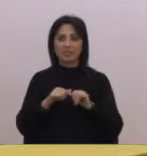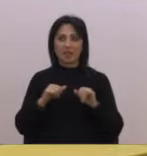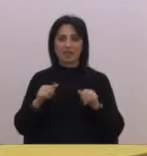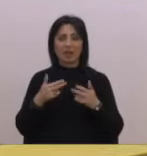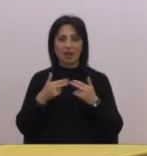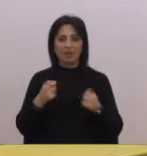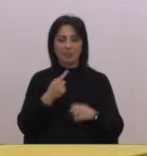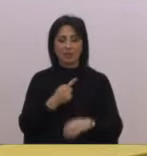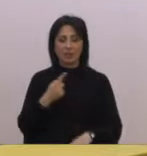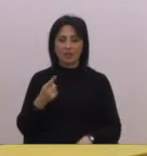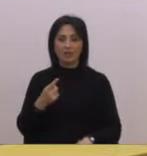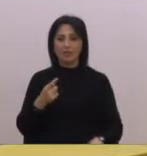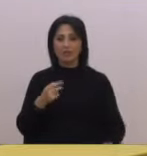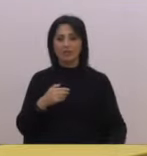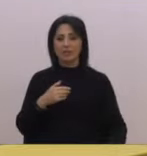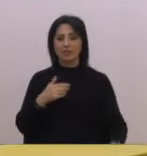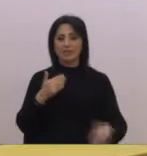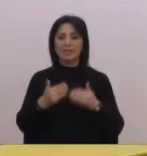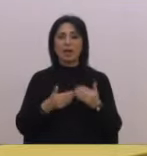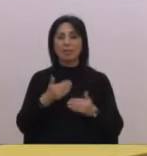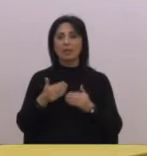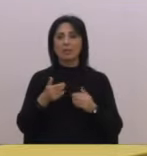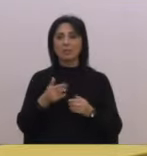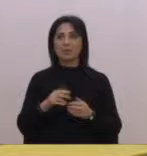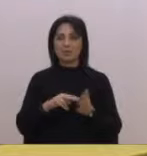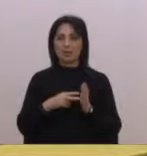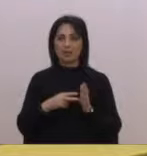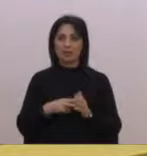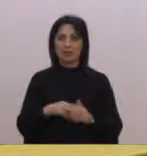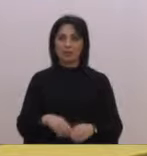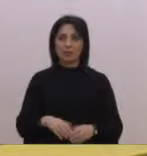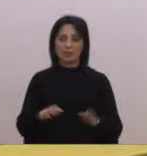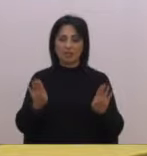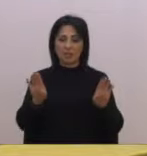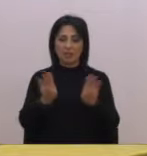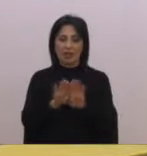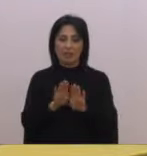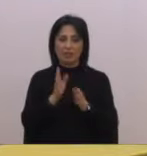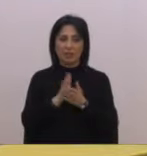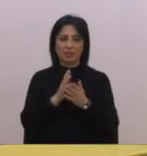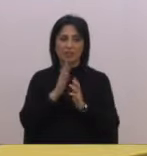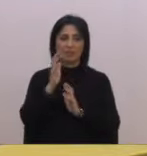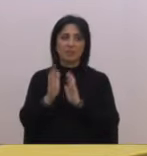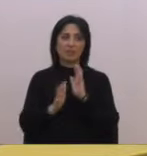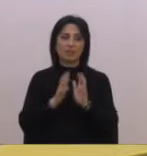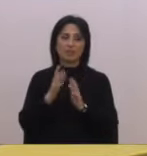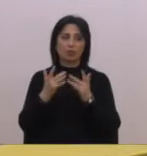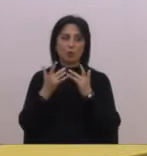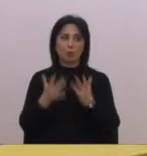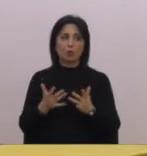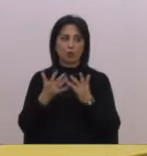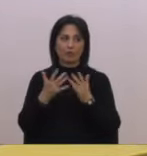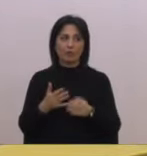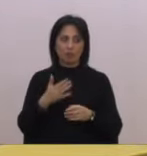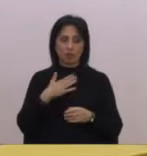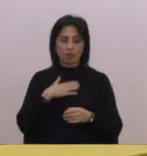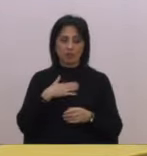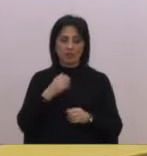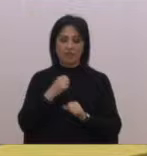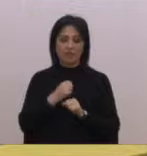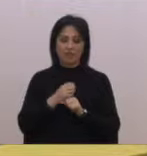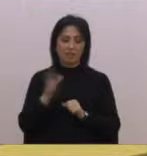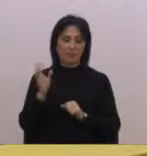აღიარებული ერთ-ერთი წარმატებულ სტრატეგიად, სულად თანხვედრაშია საერთაშორისო მოთხოვნებთან. Ჩვენ